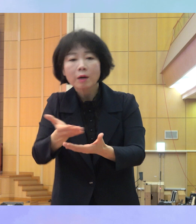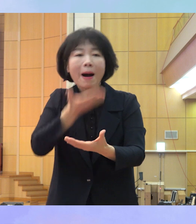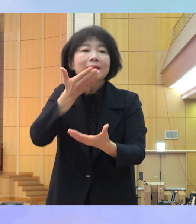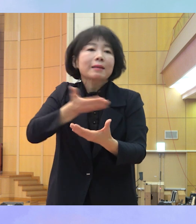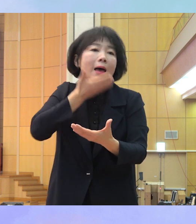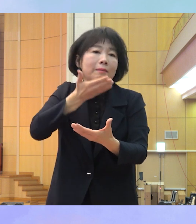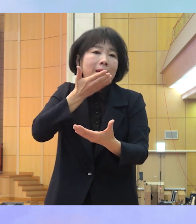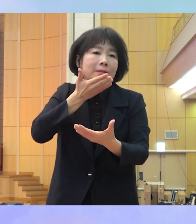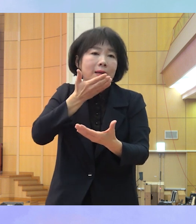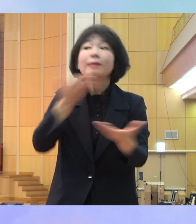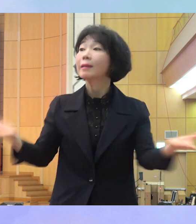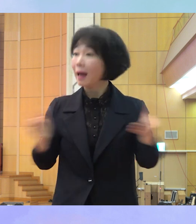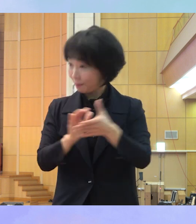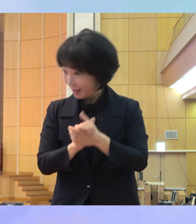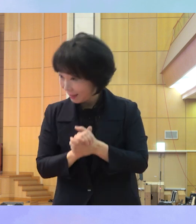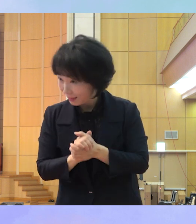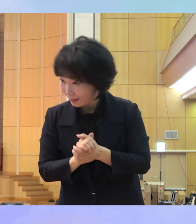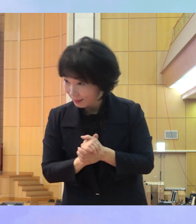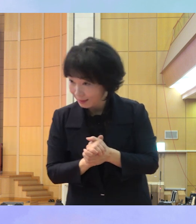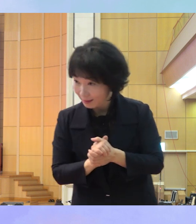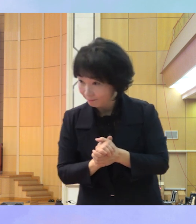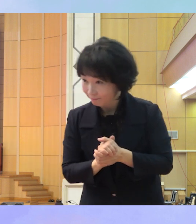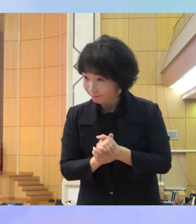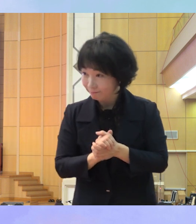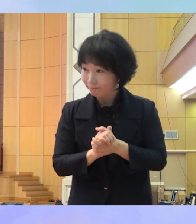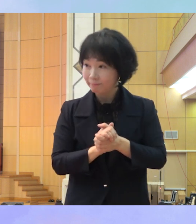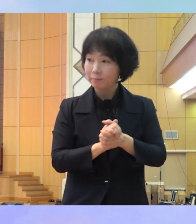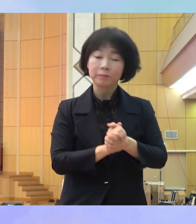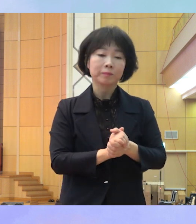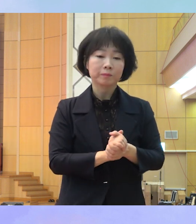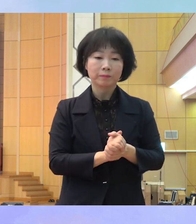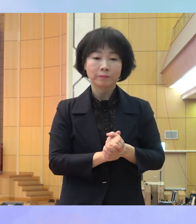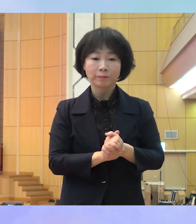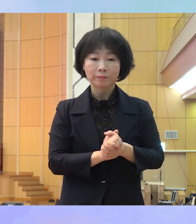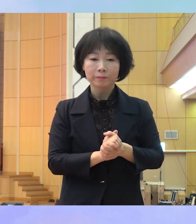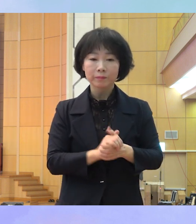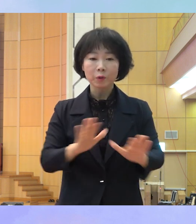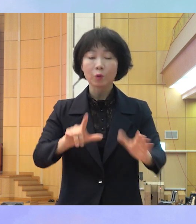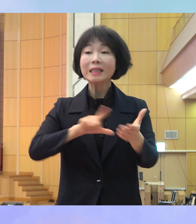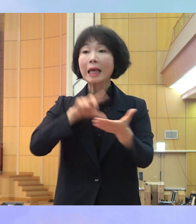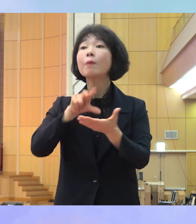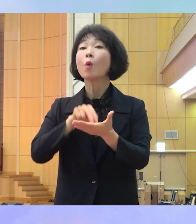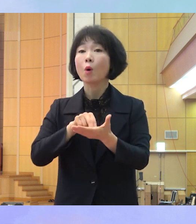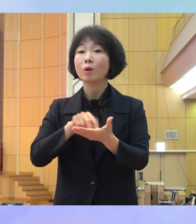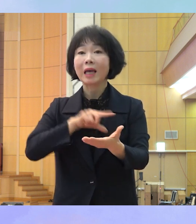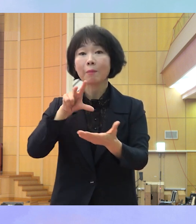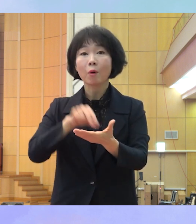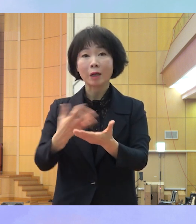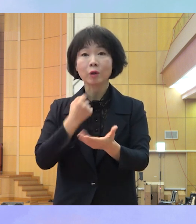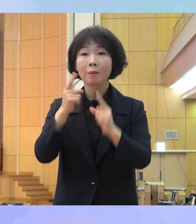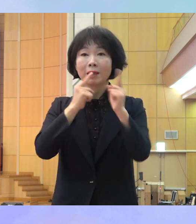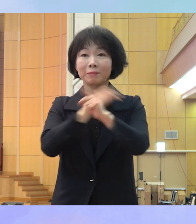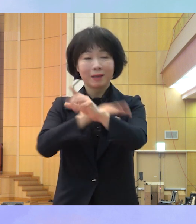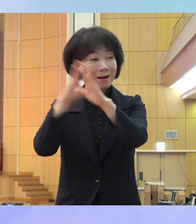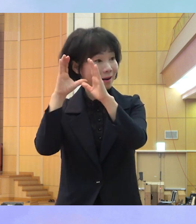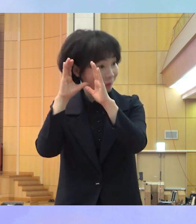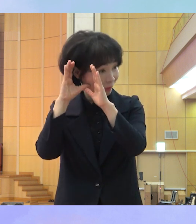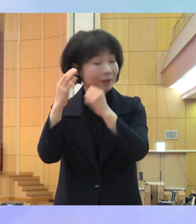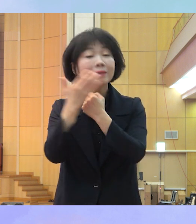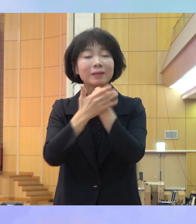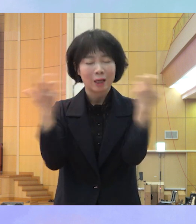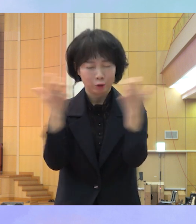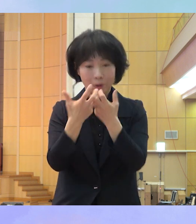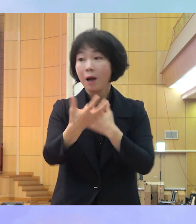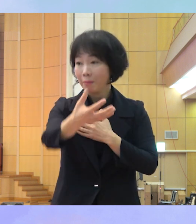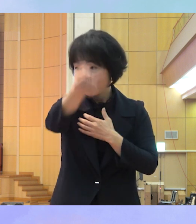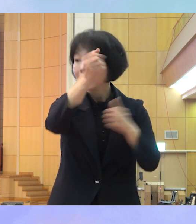성만찬. 네, 6월절에 성만찬이라고 하는 제목으로 말씀의 은혜